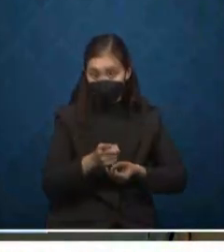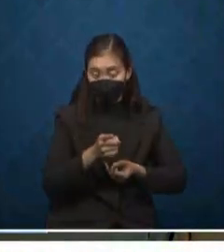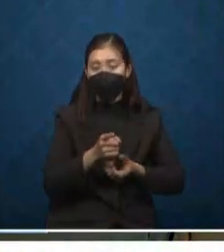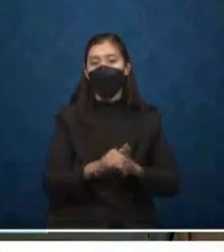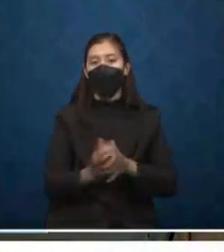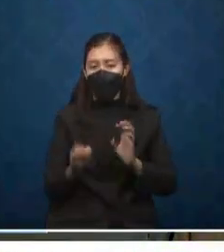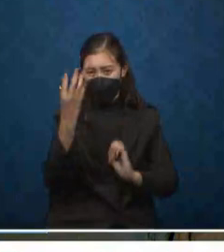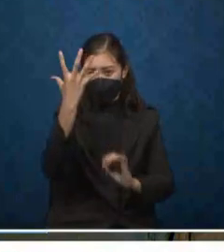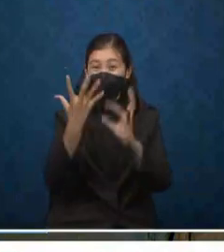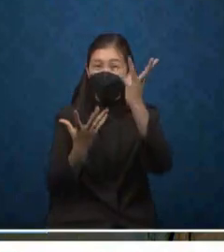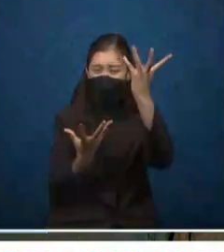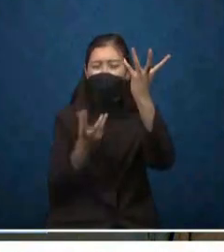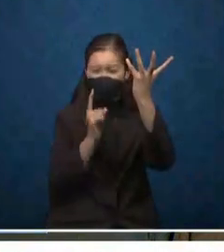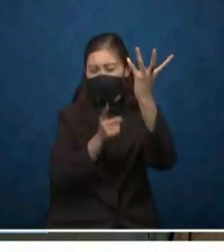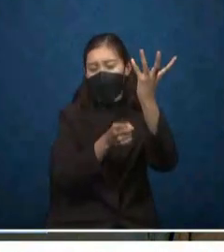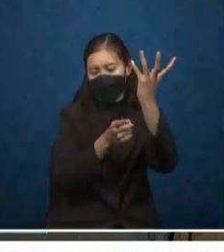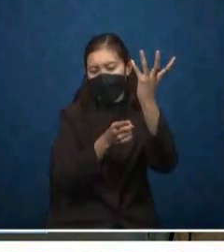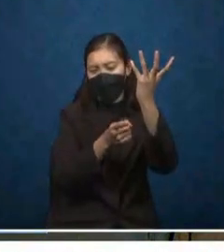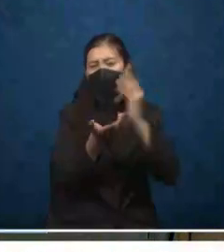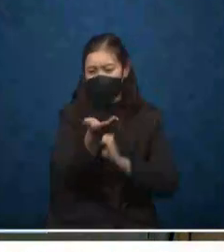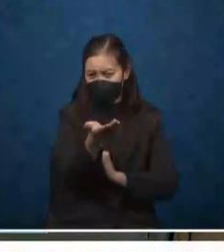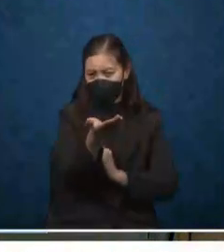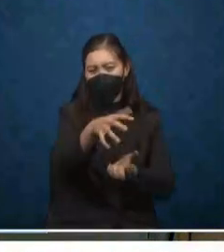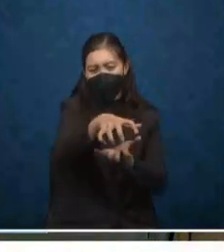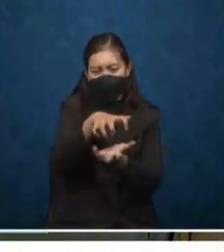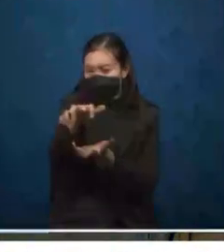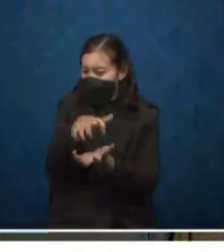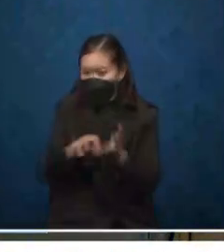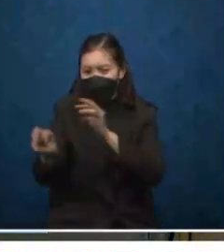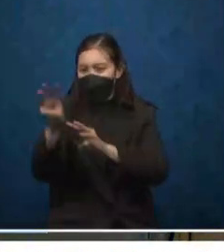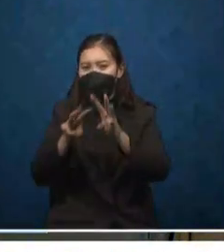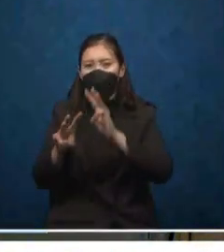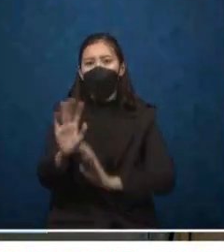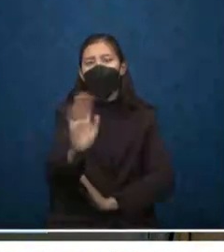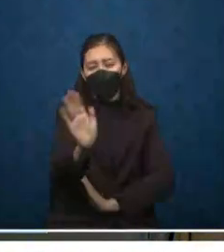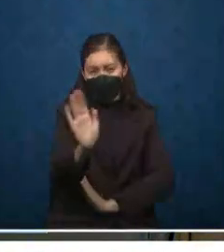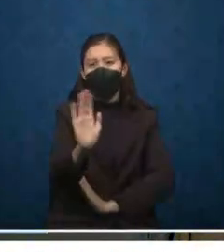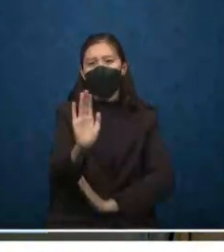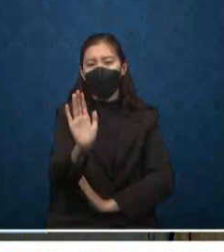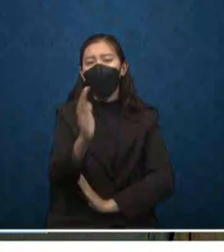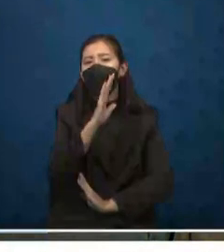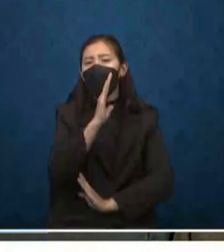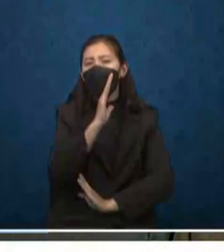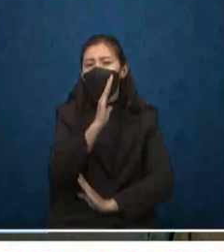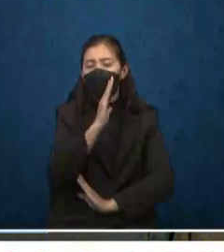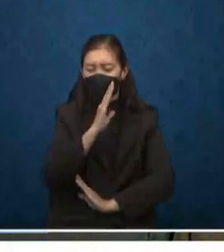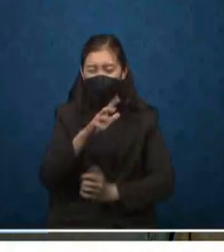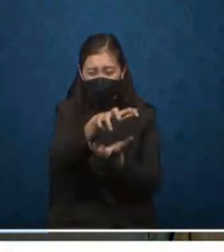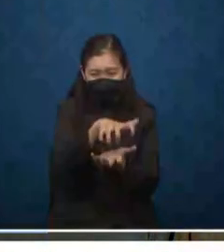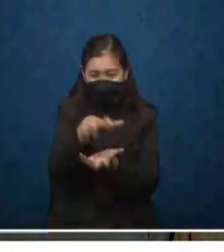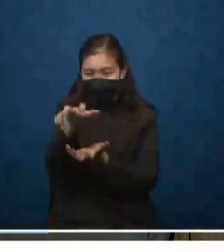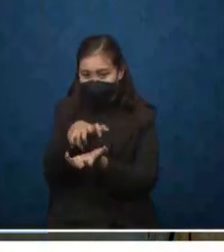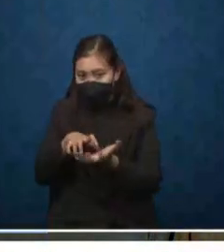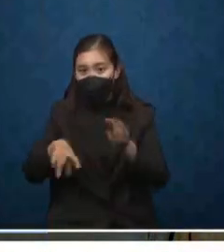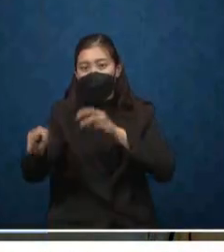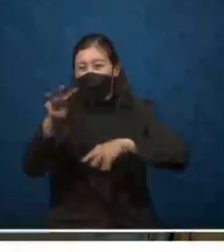ว่าอย่าได้รีบไปถางเลยครับทางการเห็นประเด็นแล้วพยายามจะแก้ไขเพื่อจะช่วยเหลือให้พี่น้องประชาชนที่เป็นเจ้าของพื้นที่ที่เป็นป่าช